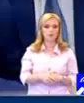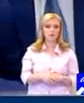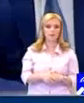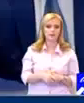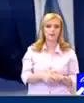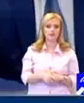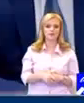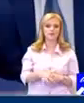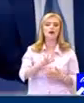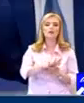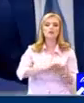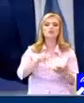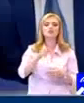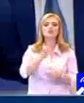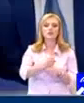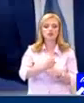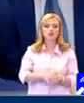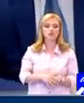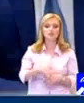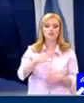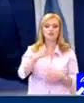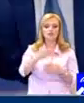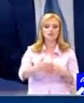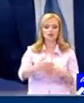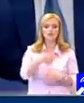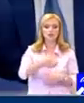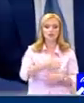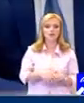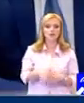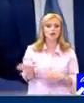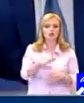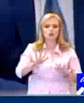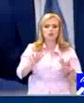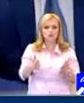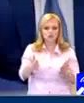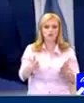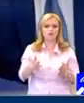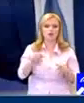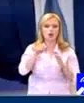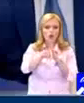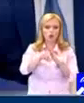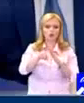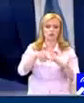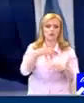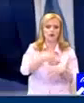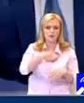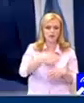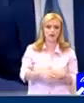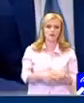după ce păși pragul primăriei. O analiză exhaustivă a tot ce se întâmplă la nivelul primăriei, la nivelul tuturor